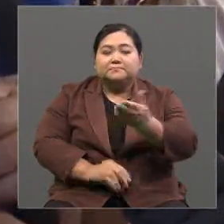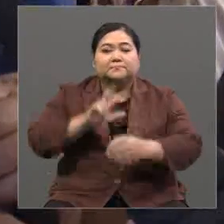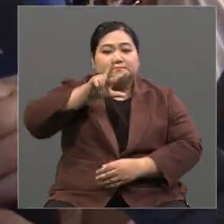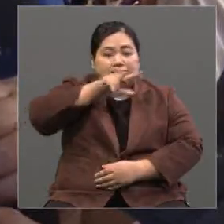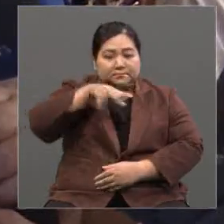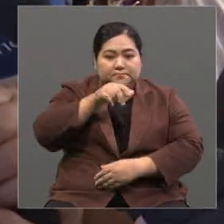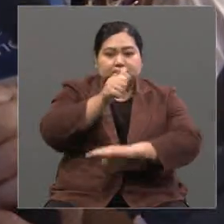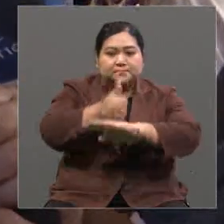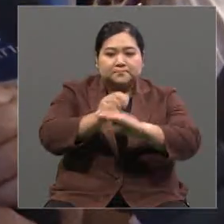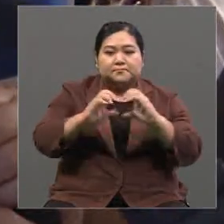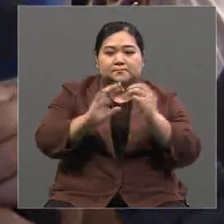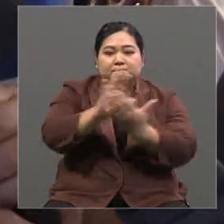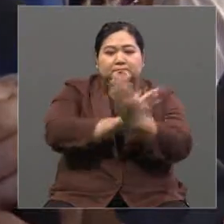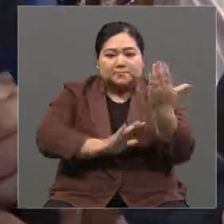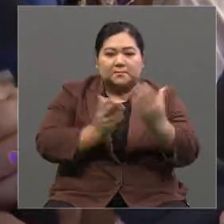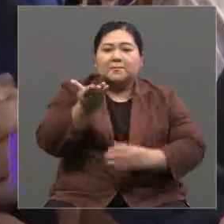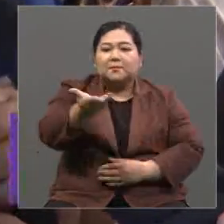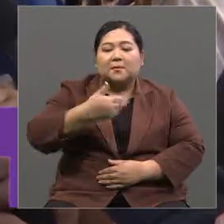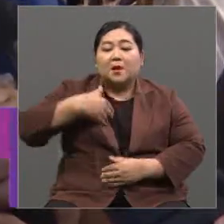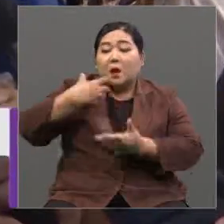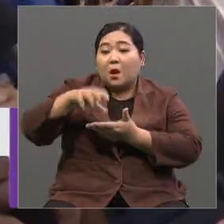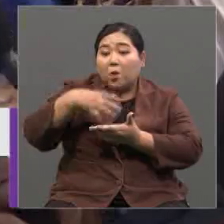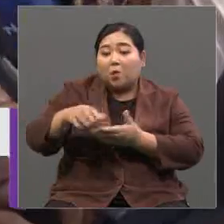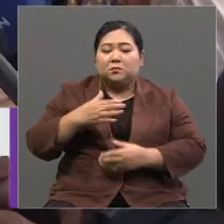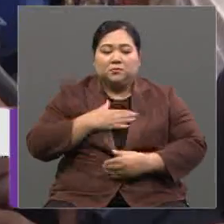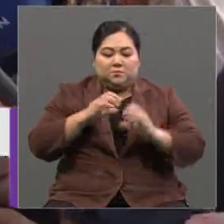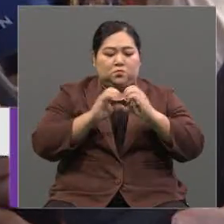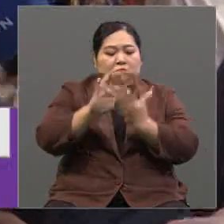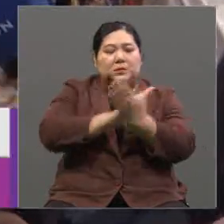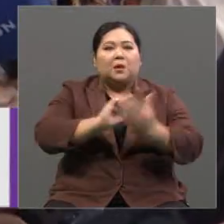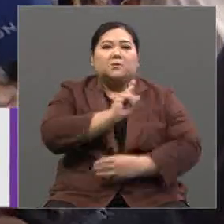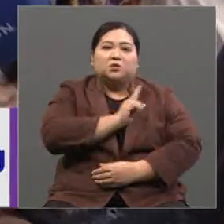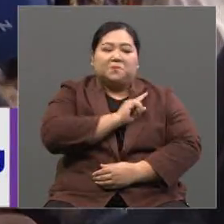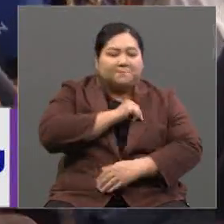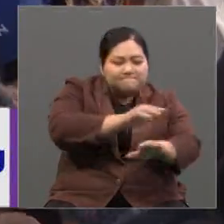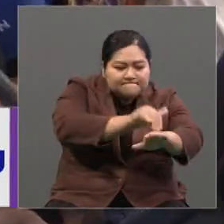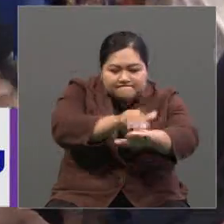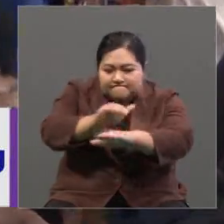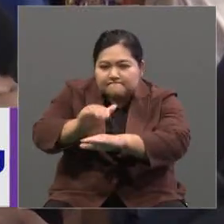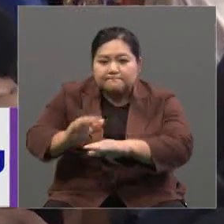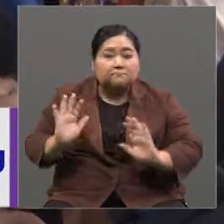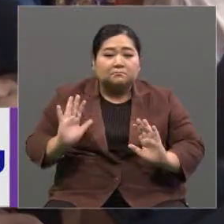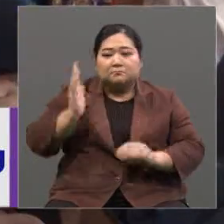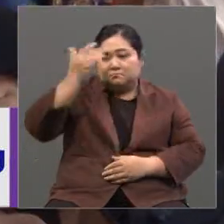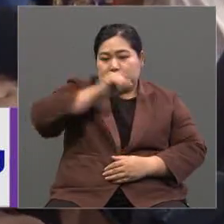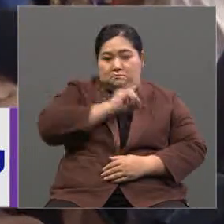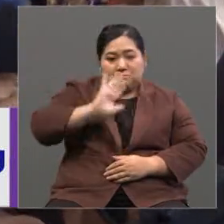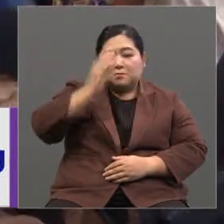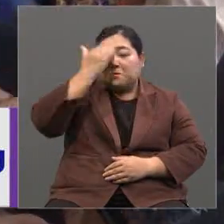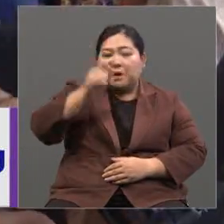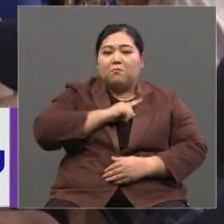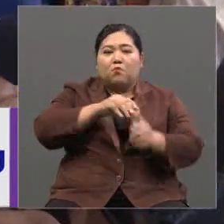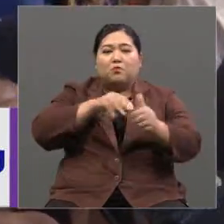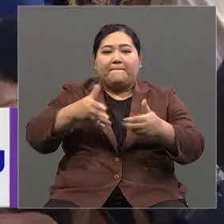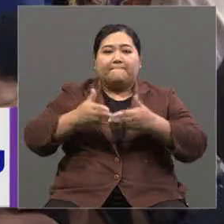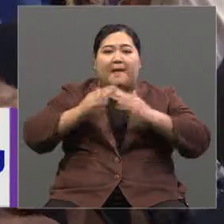ลค่ะหัวหน้าพรรคภูมิใจไทยกล่าวว่าภูมิใจไทยไม่ได้มีหน้าที่ไปทับทามพรรคใดๆเพราะไม่ได้เป็นพรรคแกนนำในการจัดตั้งรัฐบาลภู